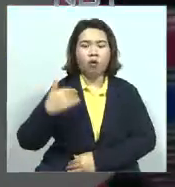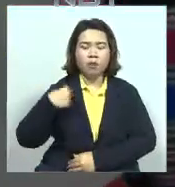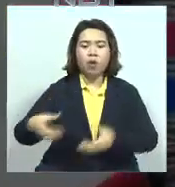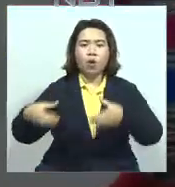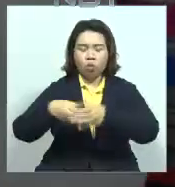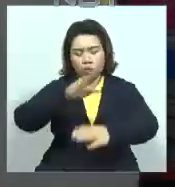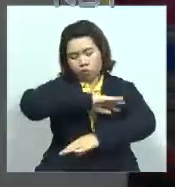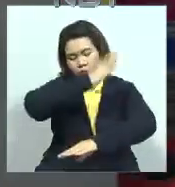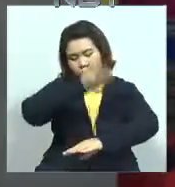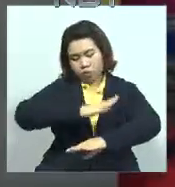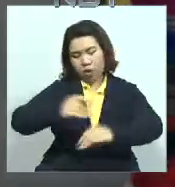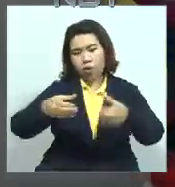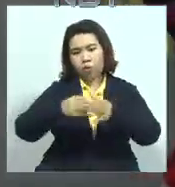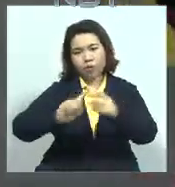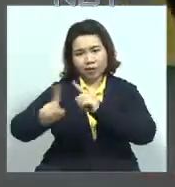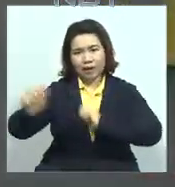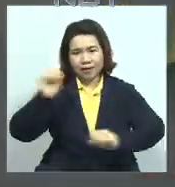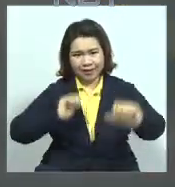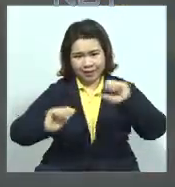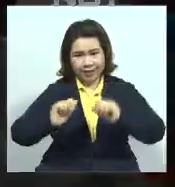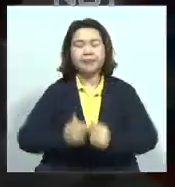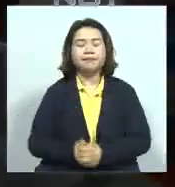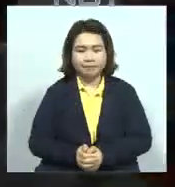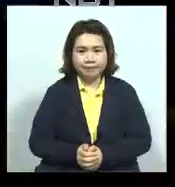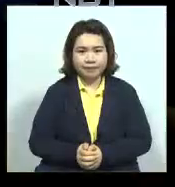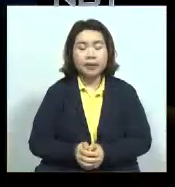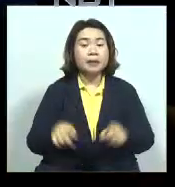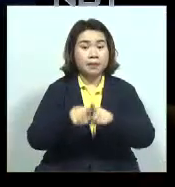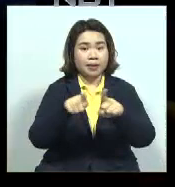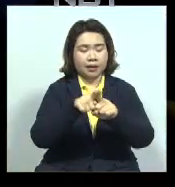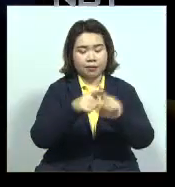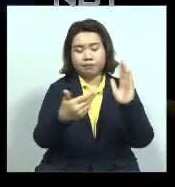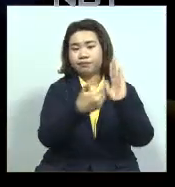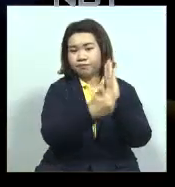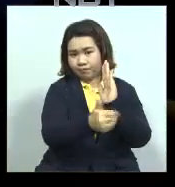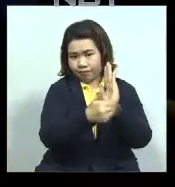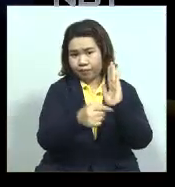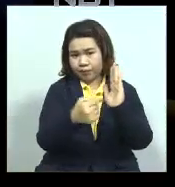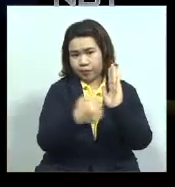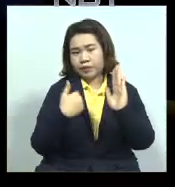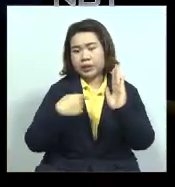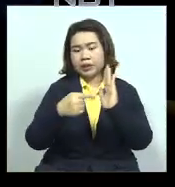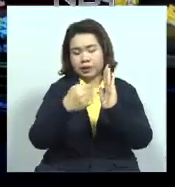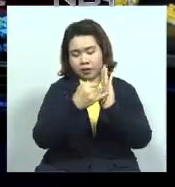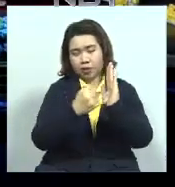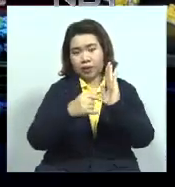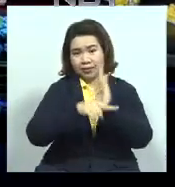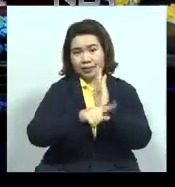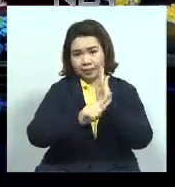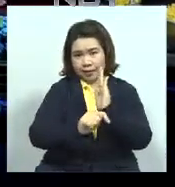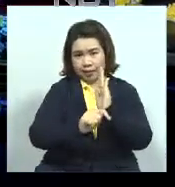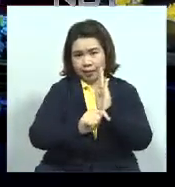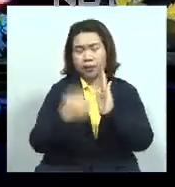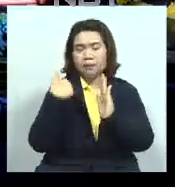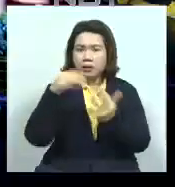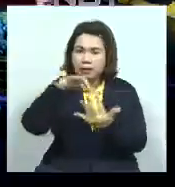เผ่าต่างๆอีกด้วย เช่นเดียวกับพื้นที่ภาคตะวันออกนะครับงานมหรสพสมโภชที่จังหวัดตราดได้คัดสรร